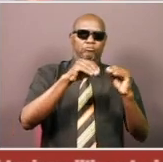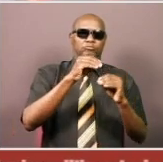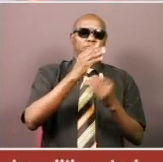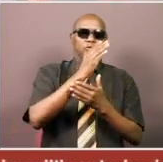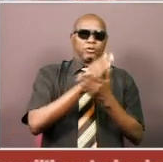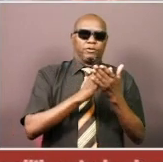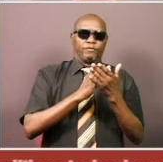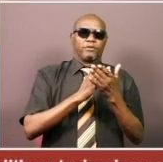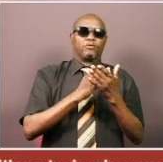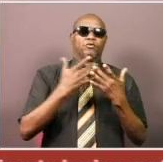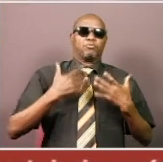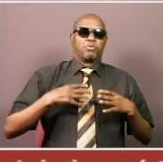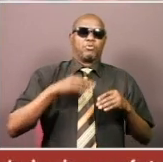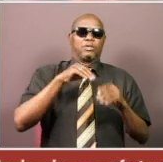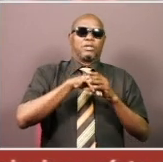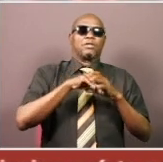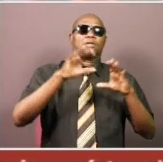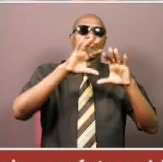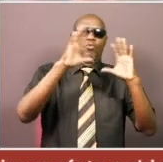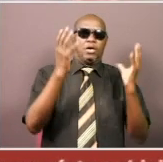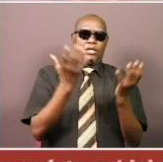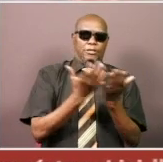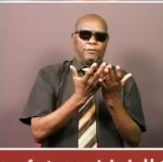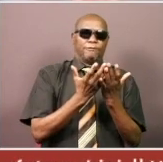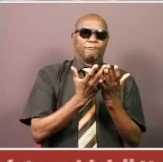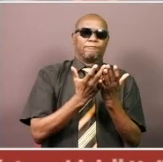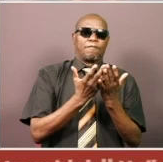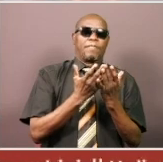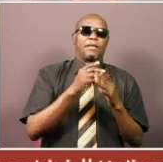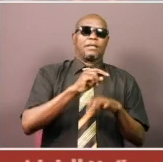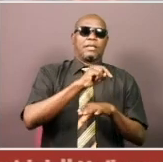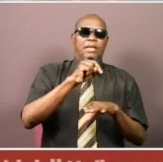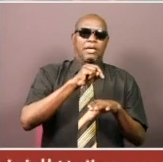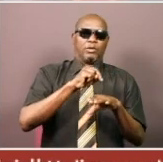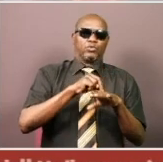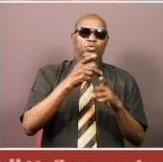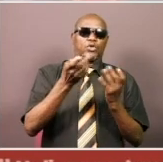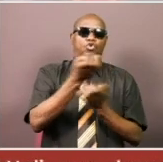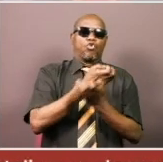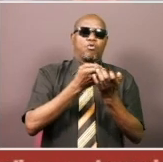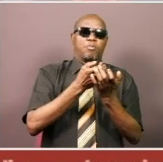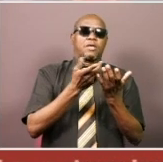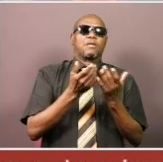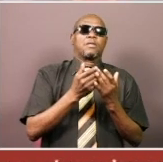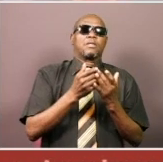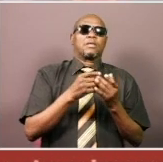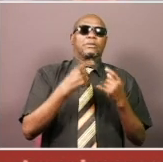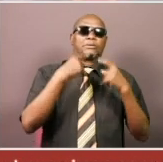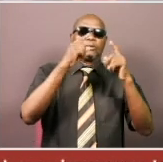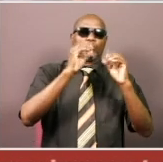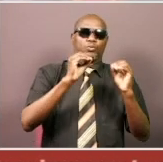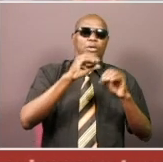watu duniani, wengi wao hasa katika nchi ambazo hazijaimarika kiuchumi wanapata kipato